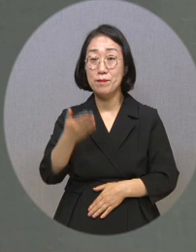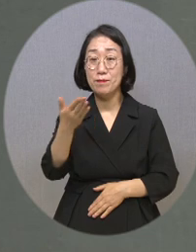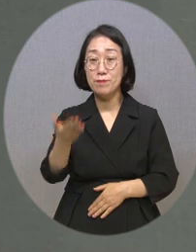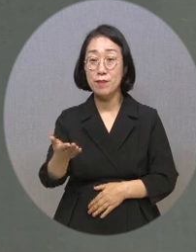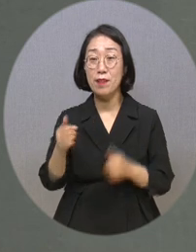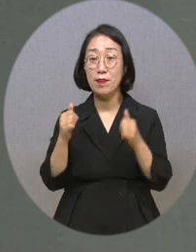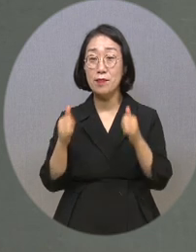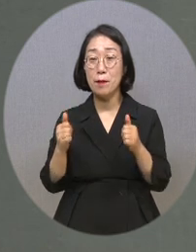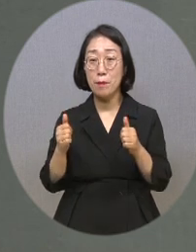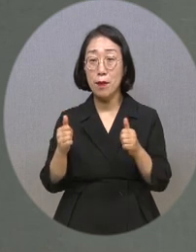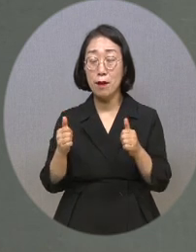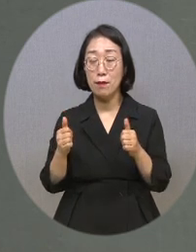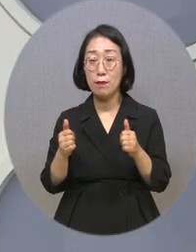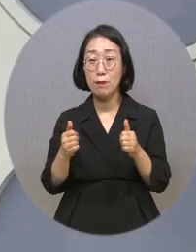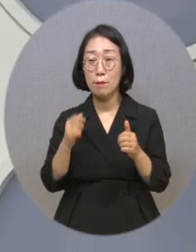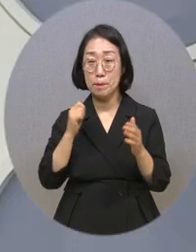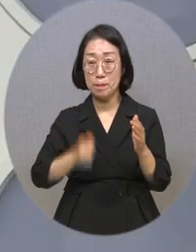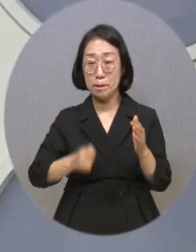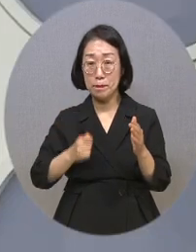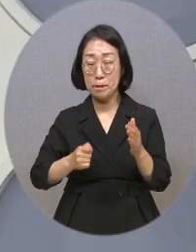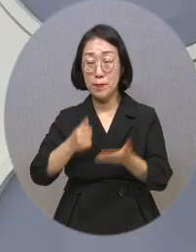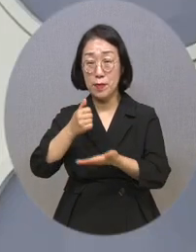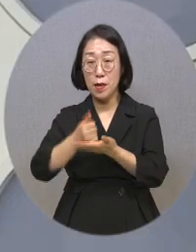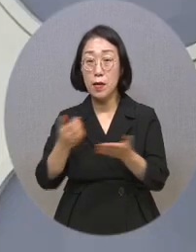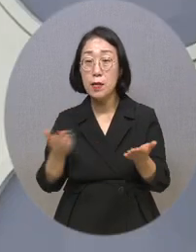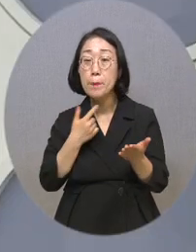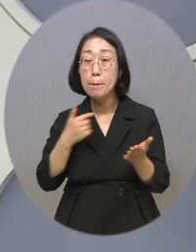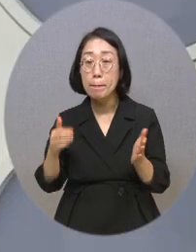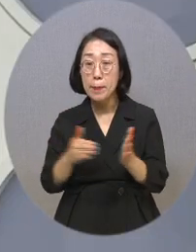어디에서 시작을 하셨죠? 네, 제가 저기